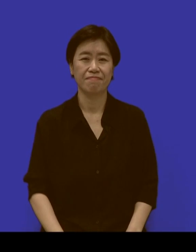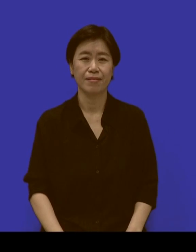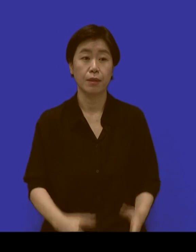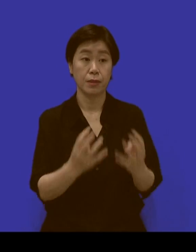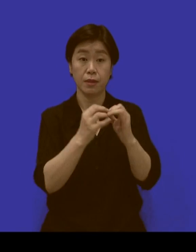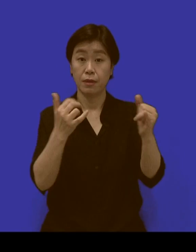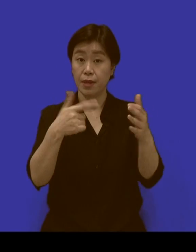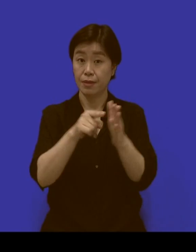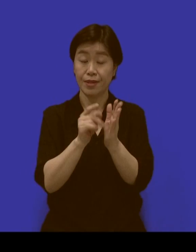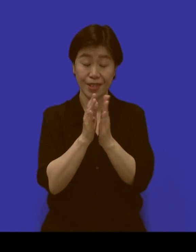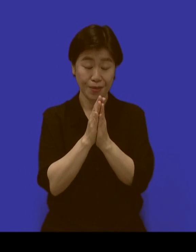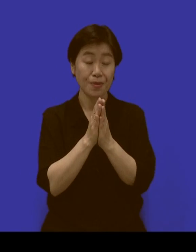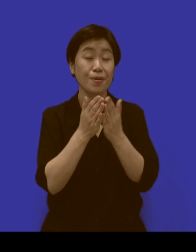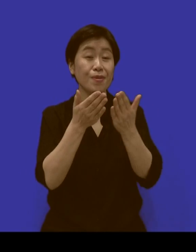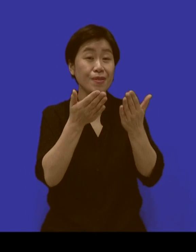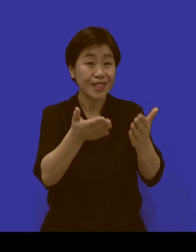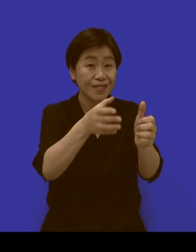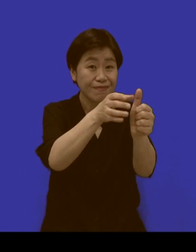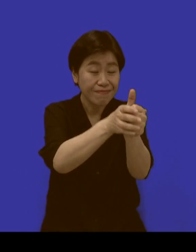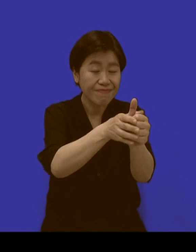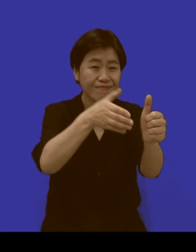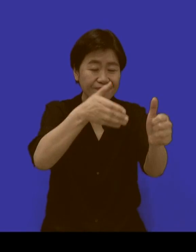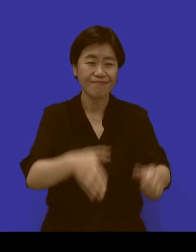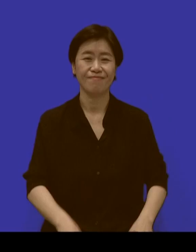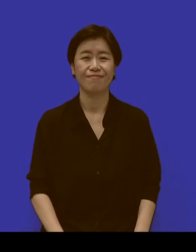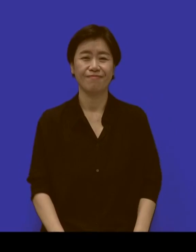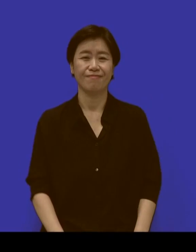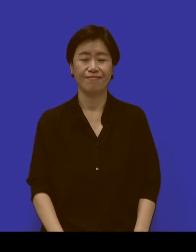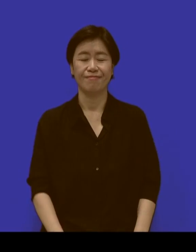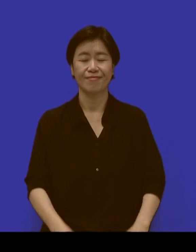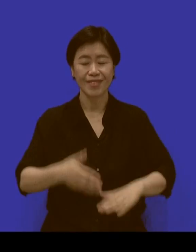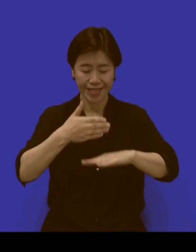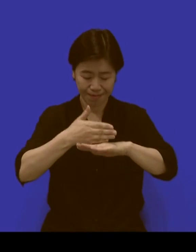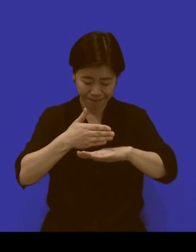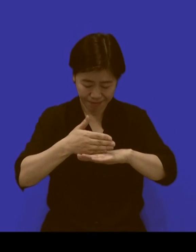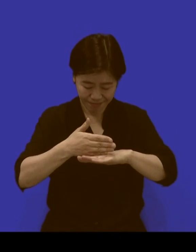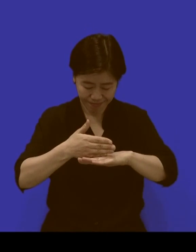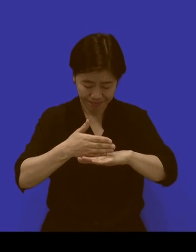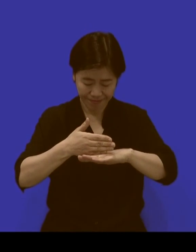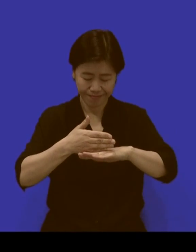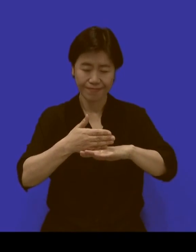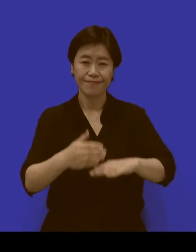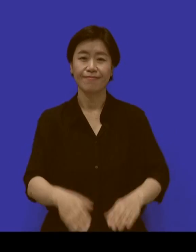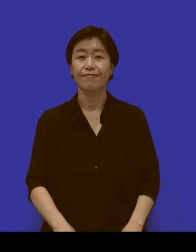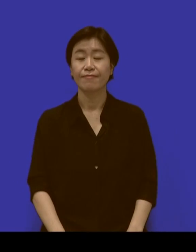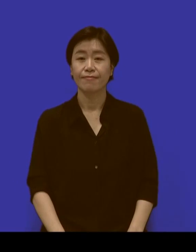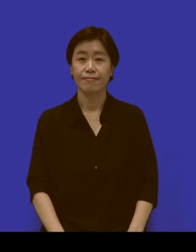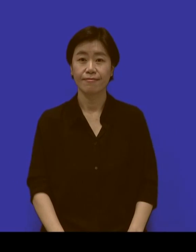분들 위해서 기도해 주시는 의사 선생님이 되시길 저희도 기도하겠습니다. 오늘 귀한 간증 고맙습니다. 감사합니다.